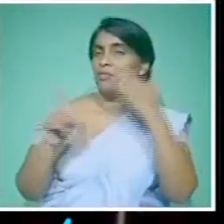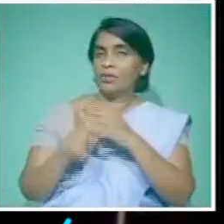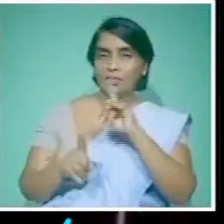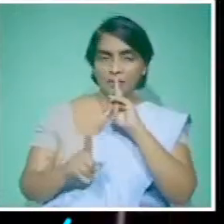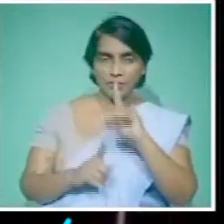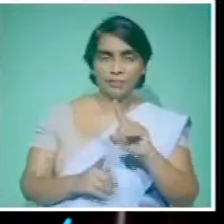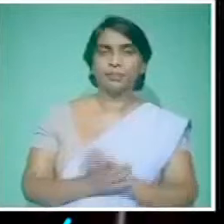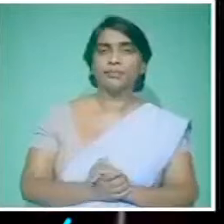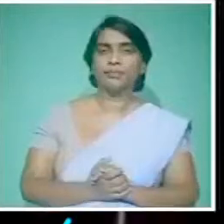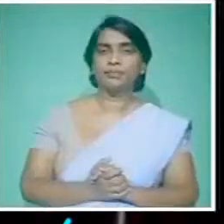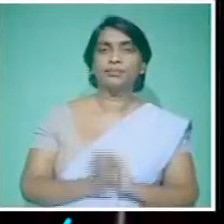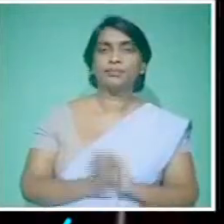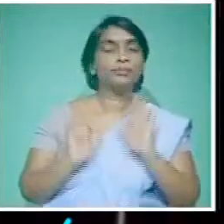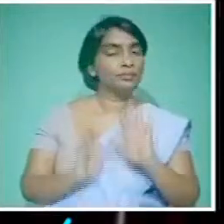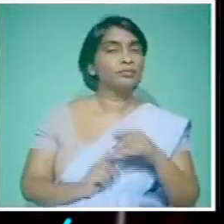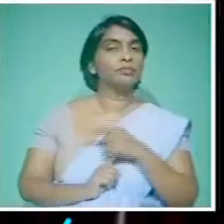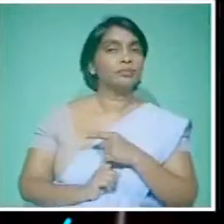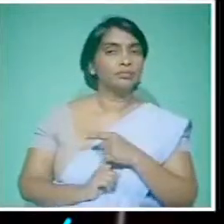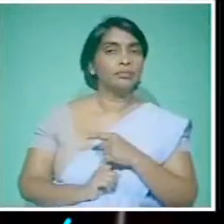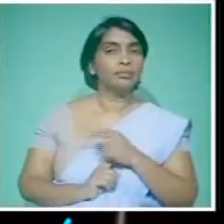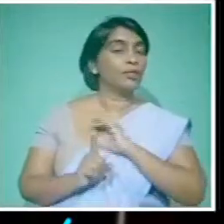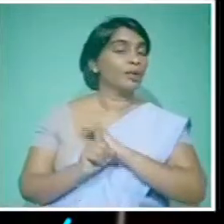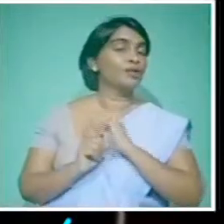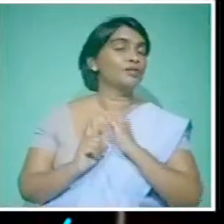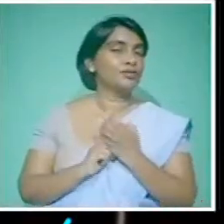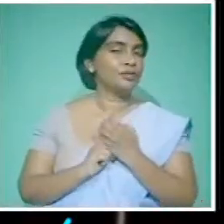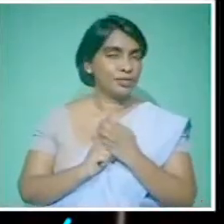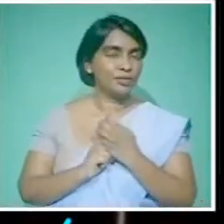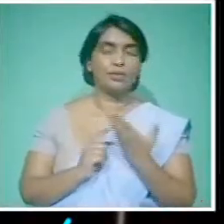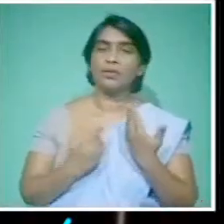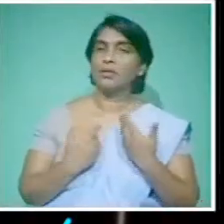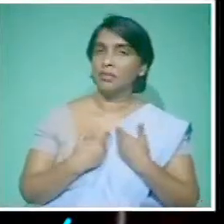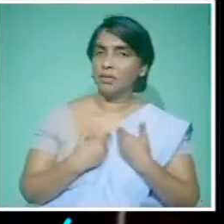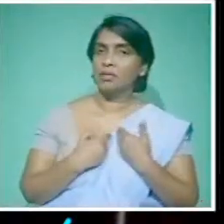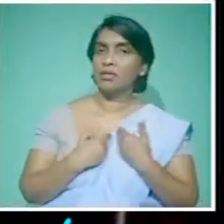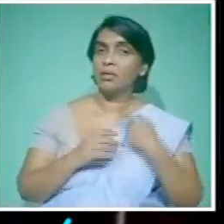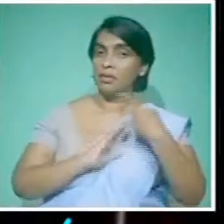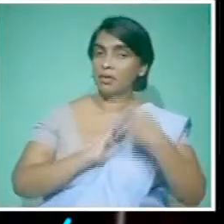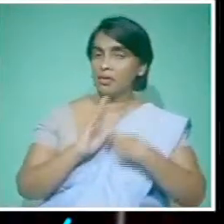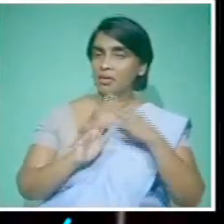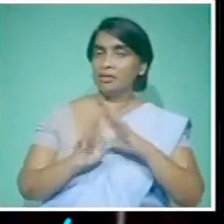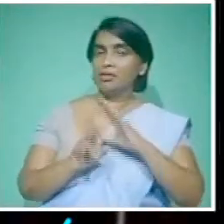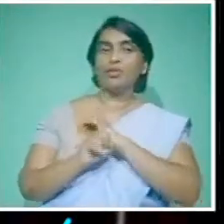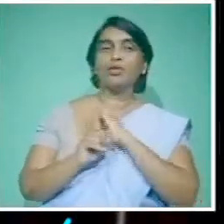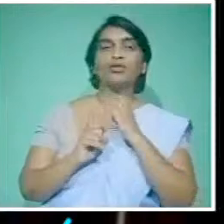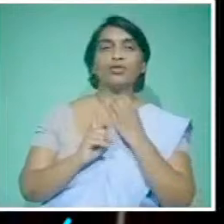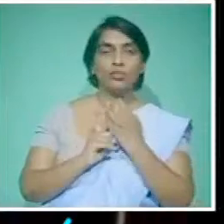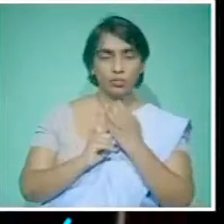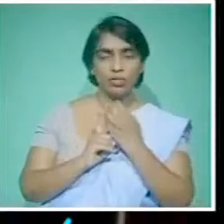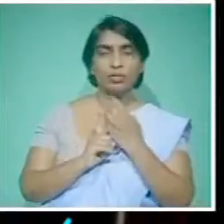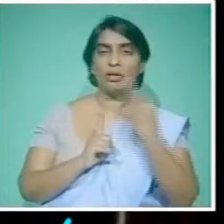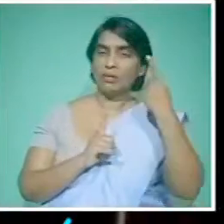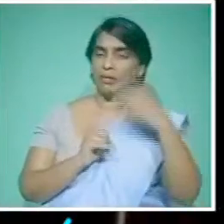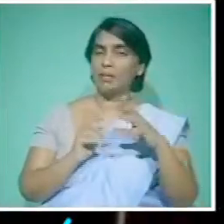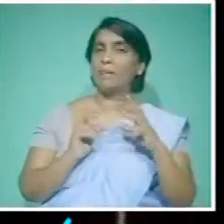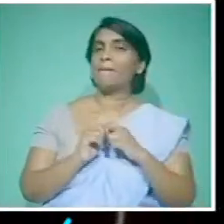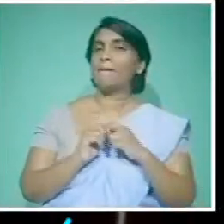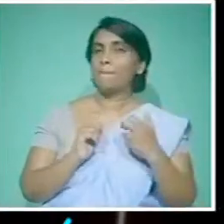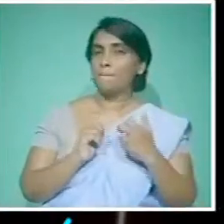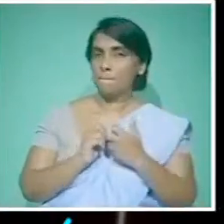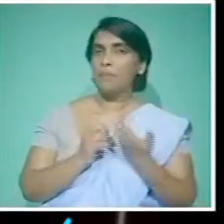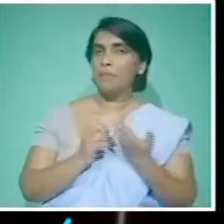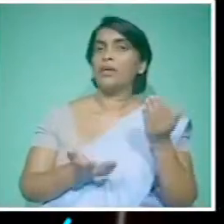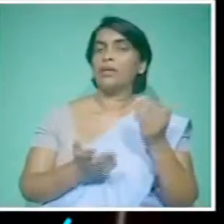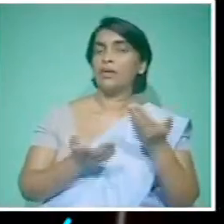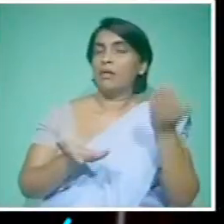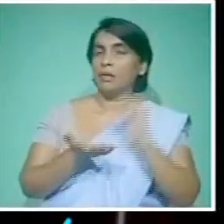kerlati buni. Namu teka ara sanskrutika apa tiena rate tiena me sanskrutika prasne hinda kata keran ne. Nawata